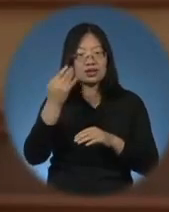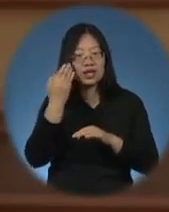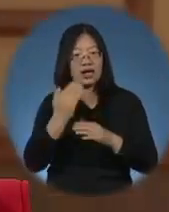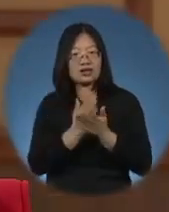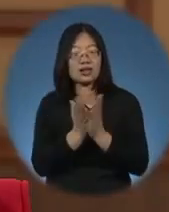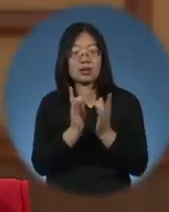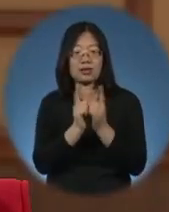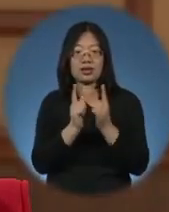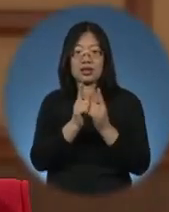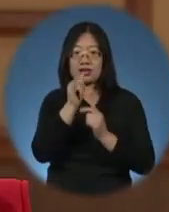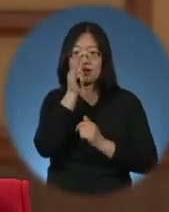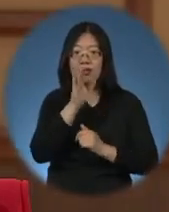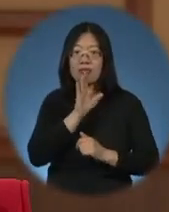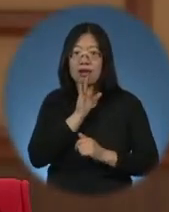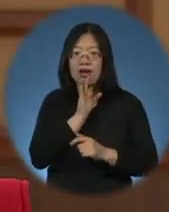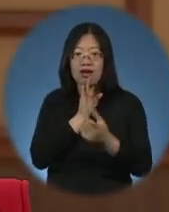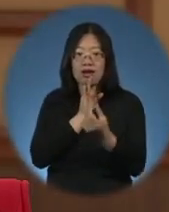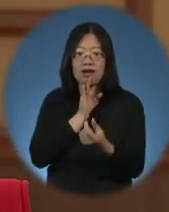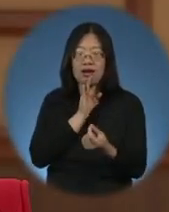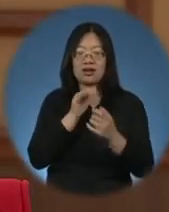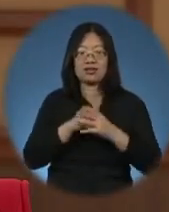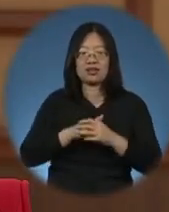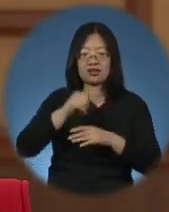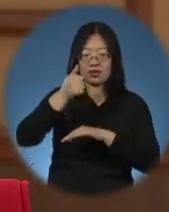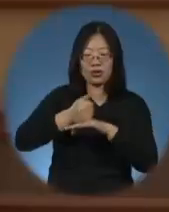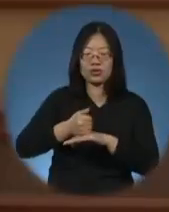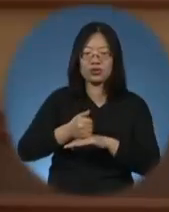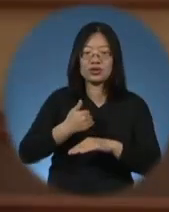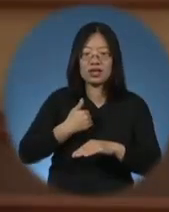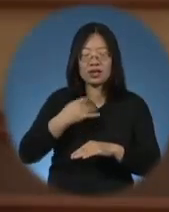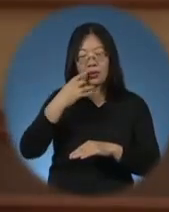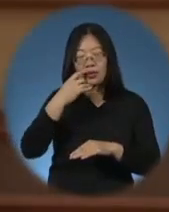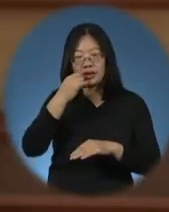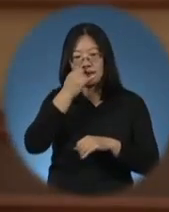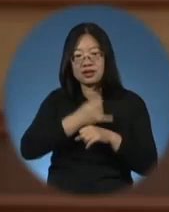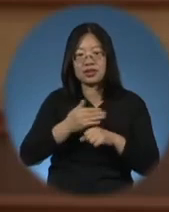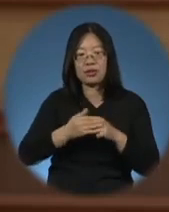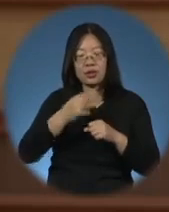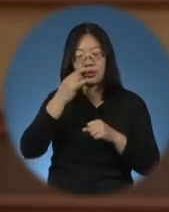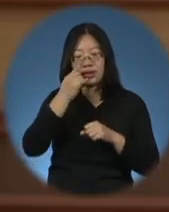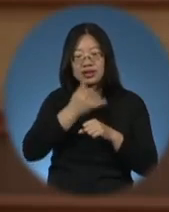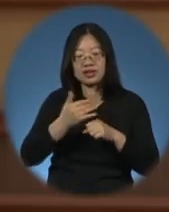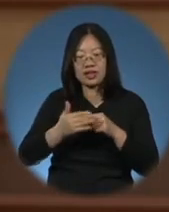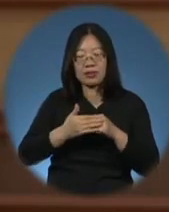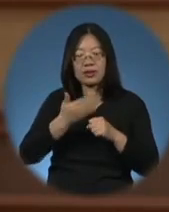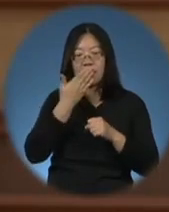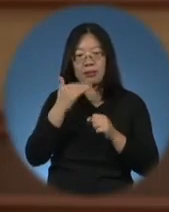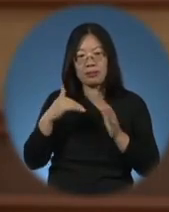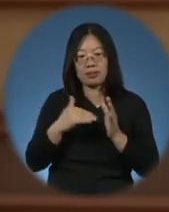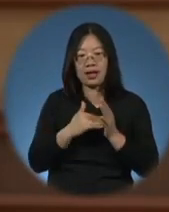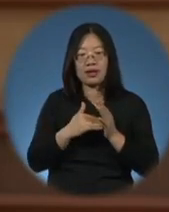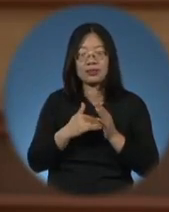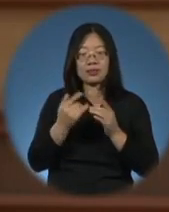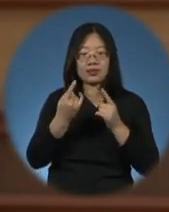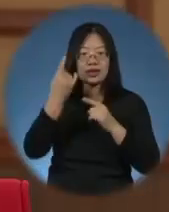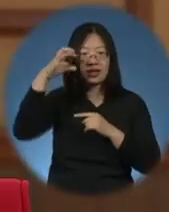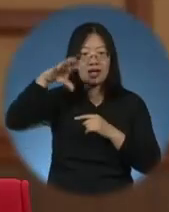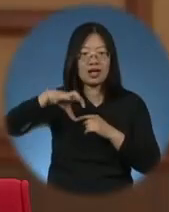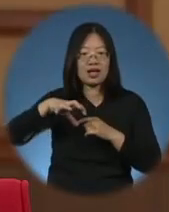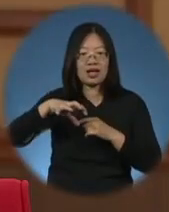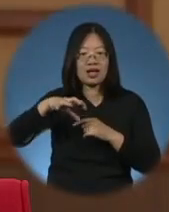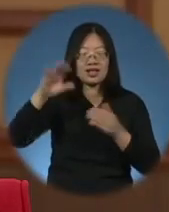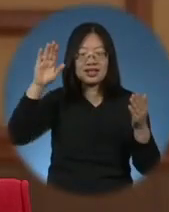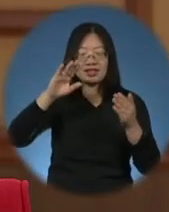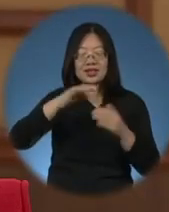다양하게 만나는 거죠. 예, 맞습니다. 결국은 그게 내가 호기심이 있어서 궁금해서 해봤다. 예. 그 말씀이고. 이제 대학원생들이